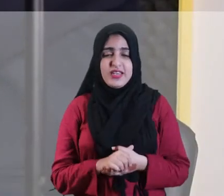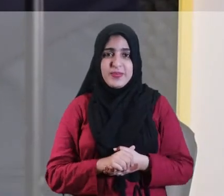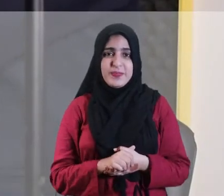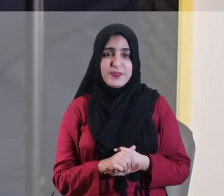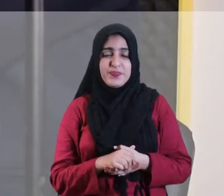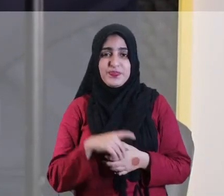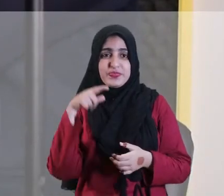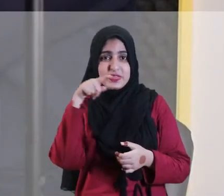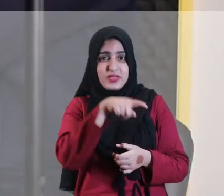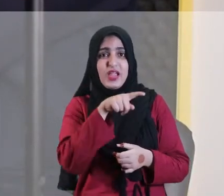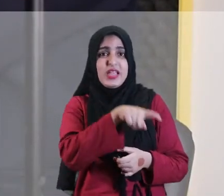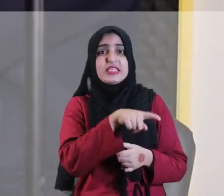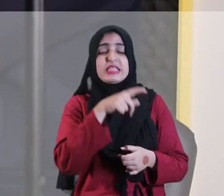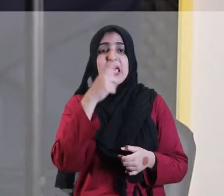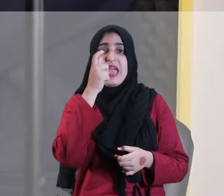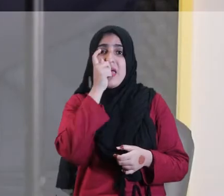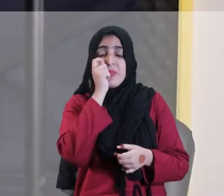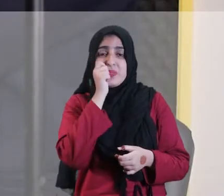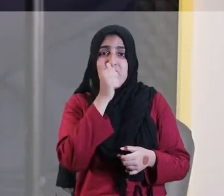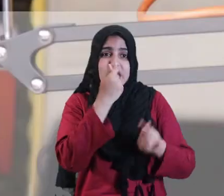आइज एवरी